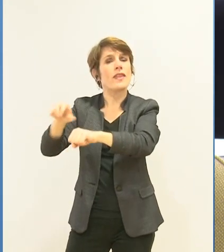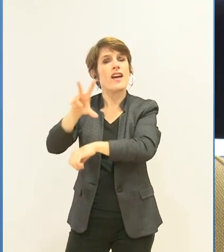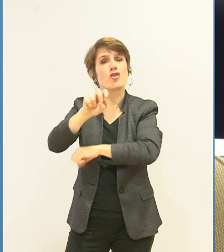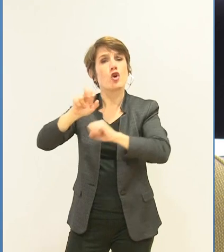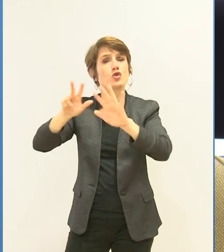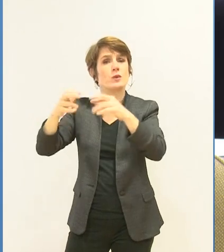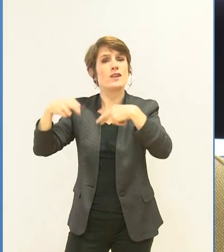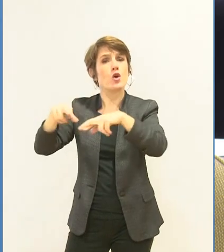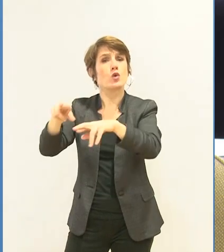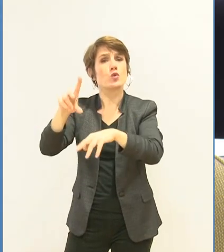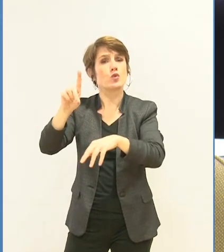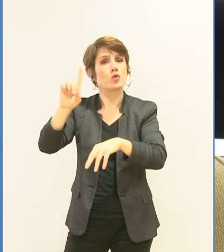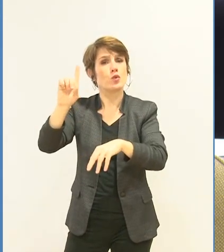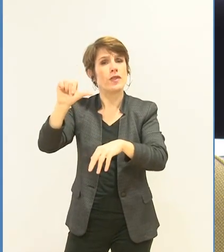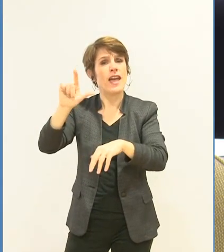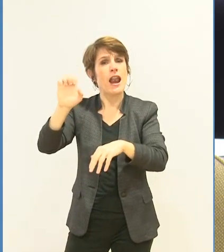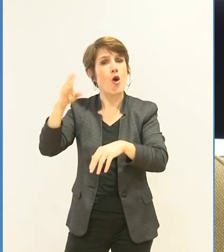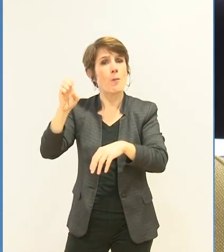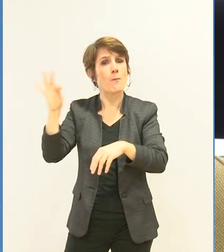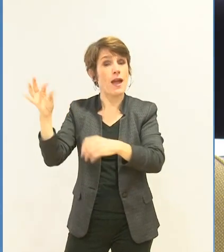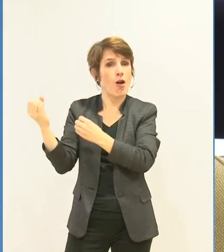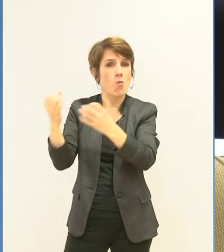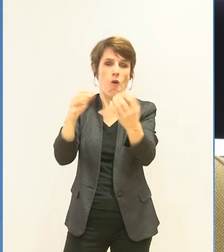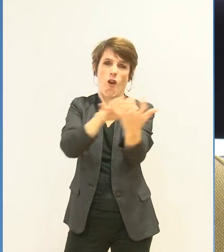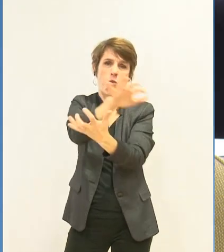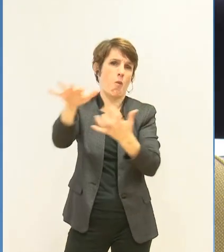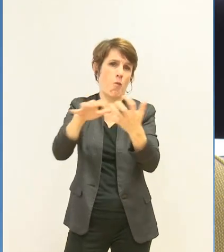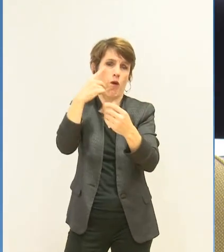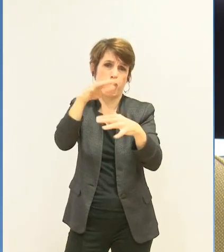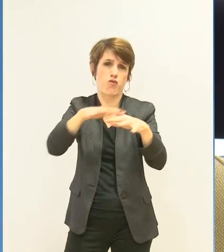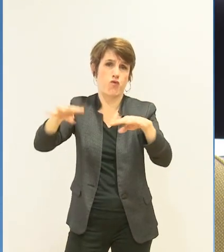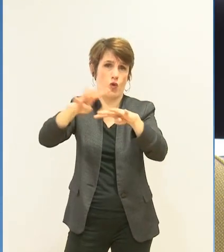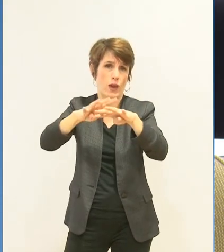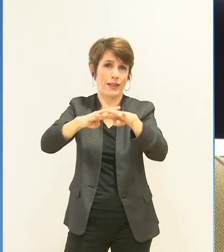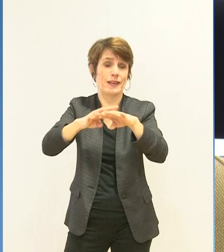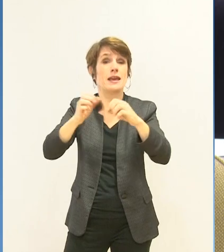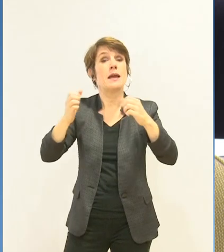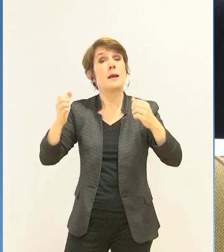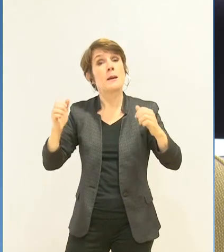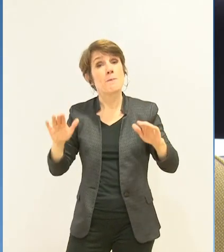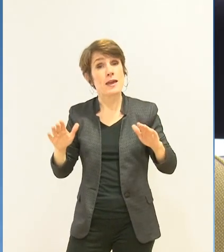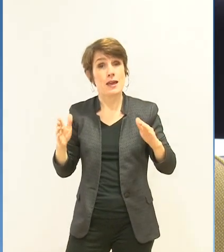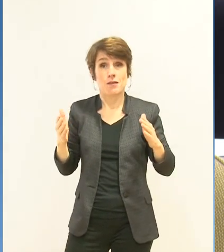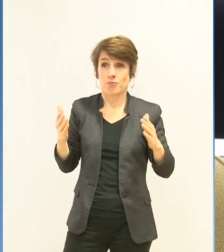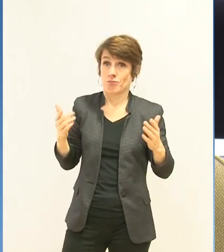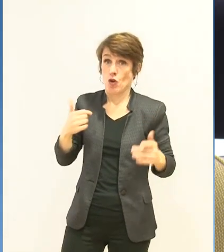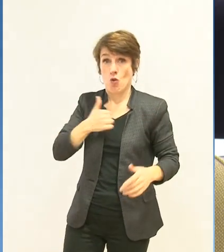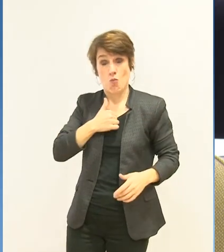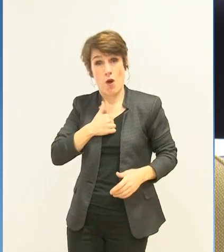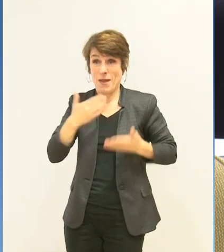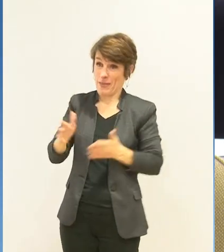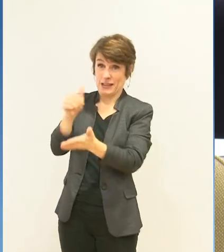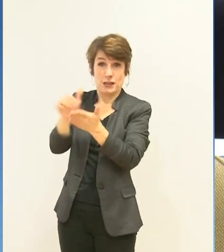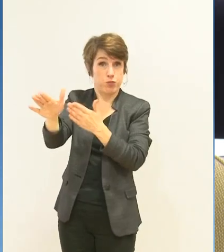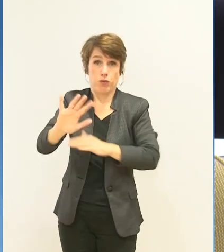occasionne de nombreuses atteintes à la tranquillité publique cependant l'évacuation peut être sollicités que par le propriétaire de